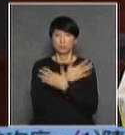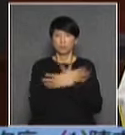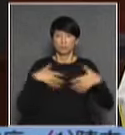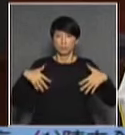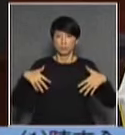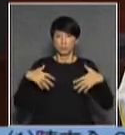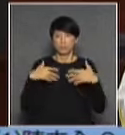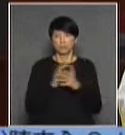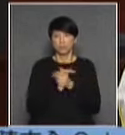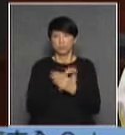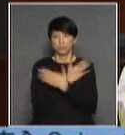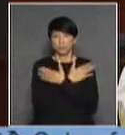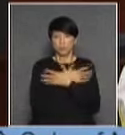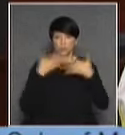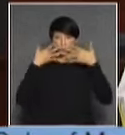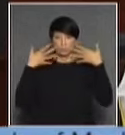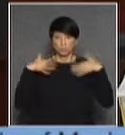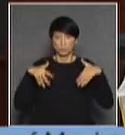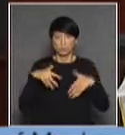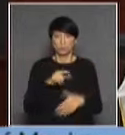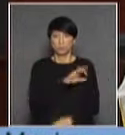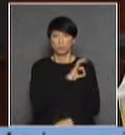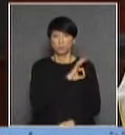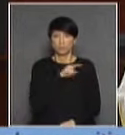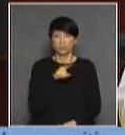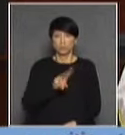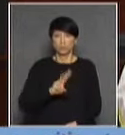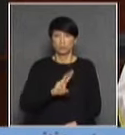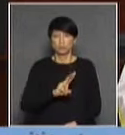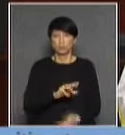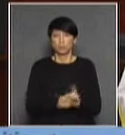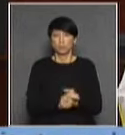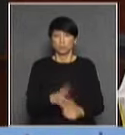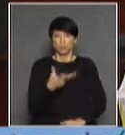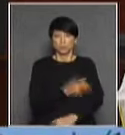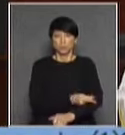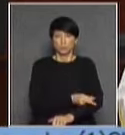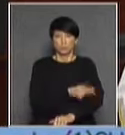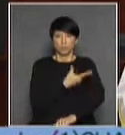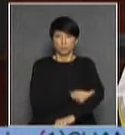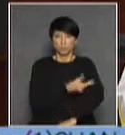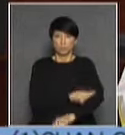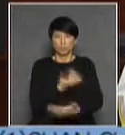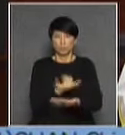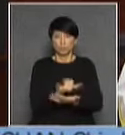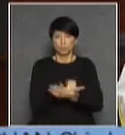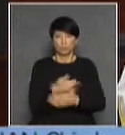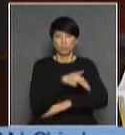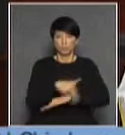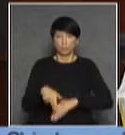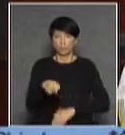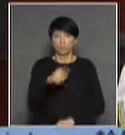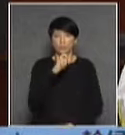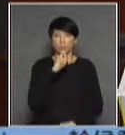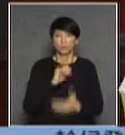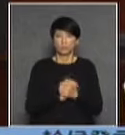呢都有參與呢個毀滅貓狗嘅，主席。咁當然每一個嘅毀滅嘅行動呢我唔係完